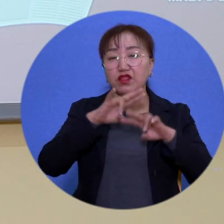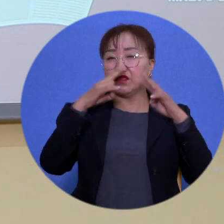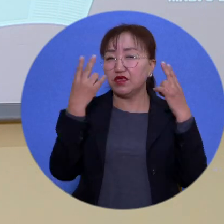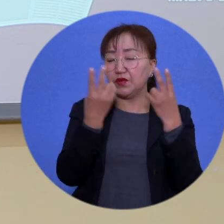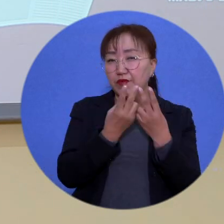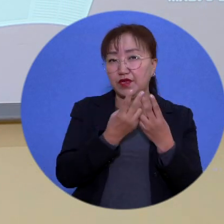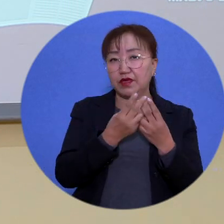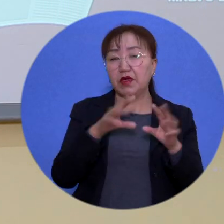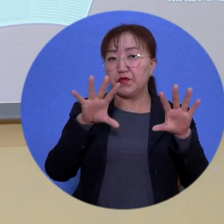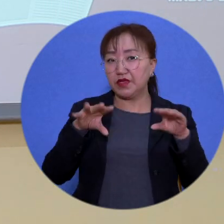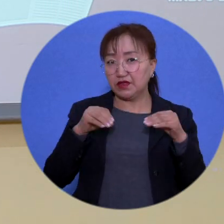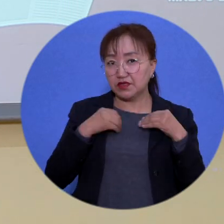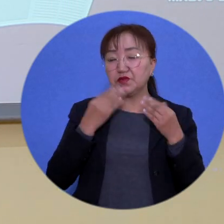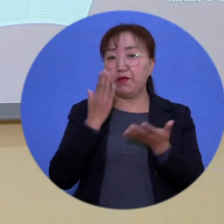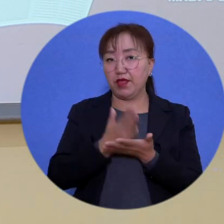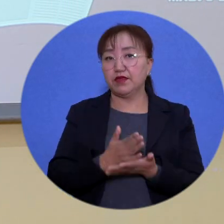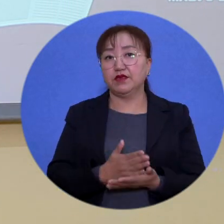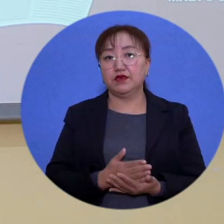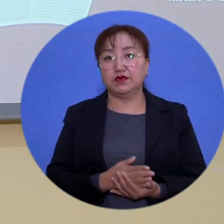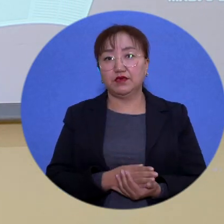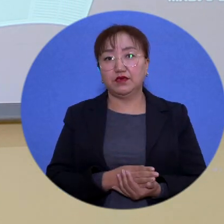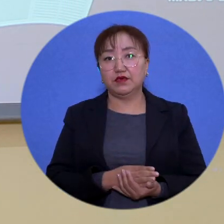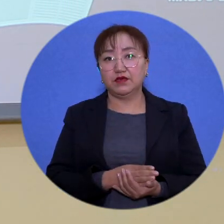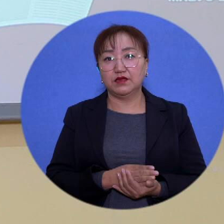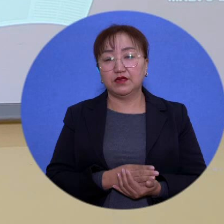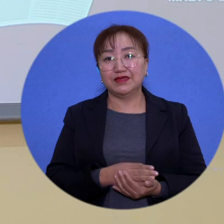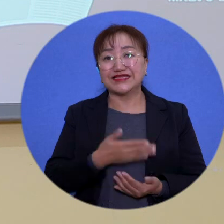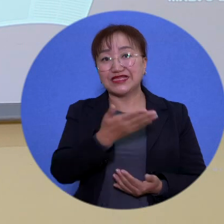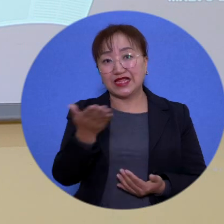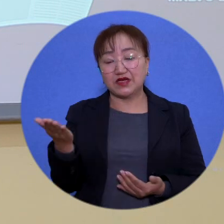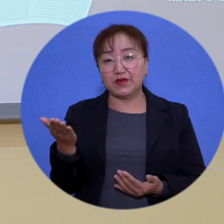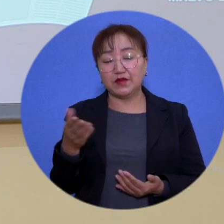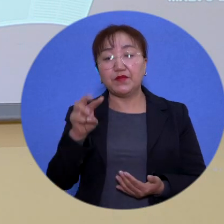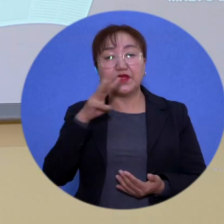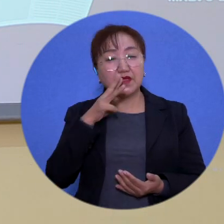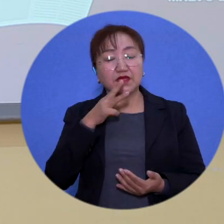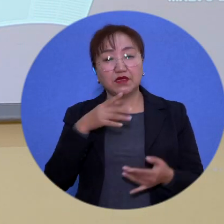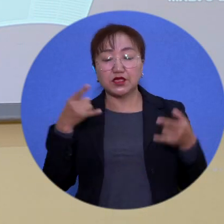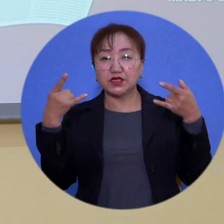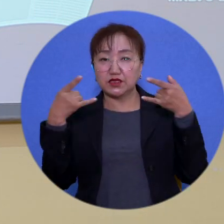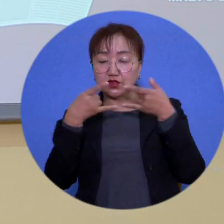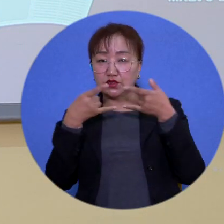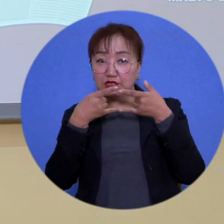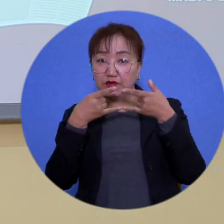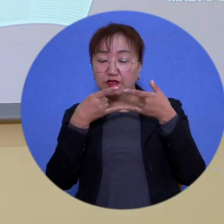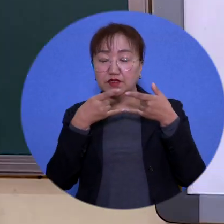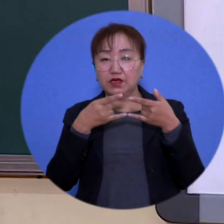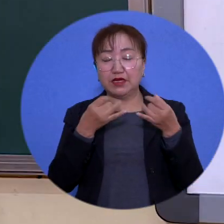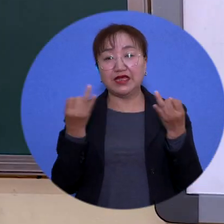ལསྟང མཐུགས སྐིག དེ ཐགས སྐེད ཐགས སྐེད ཁུལ གཏུགས